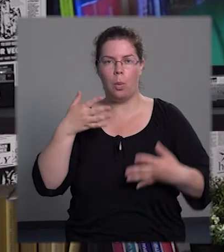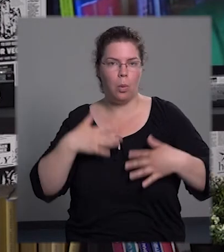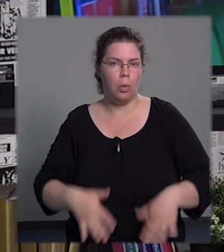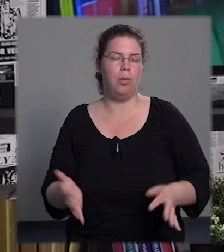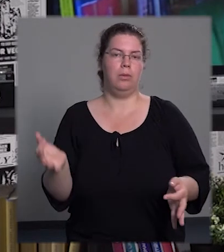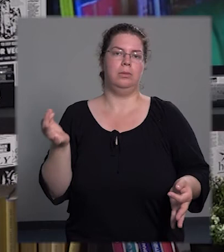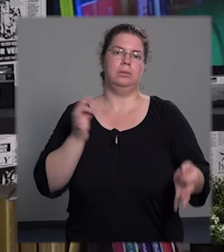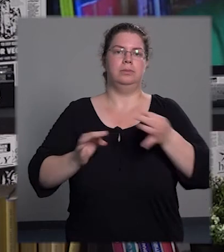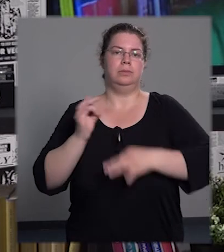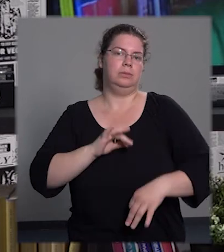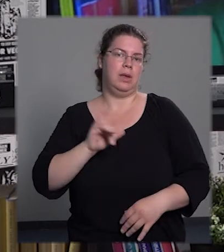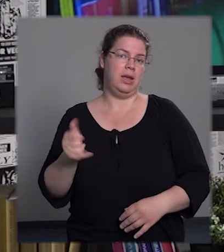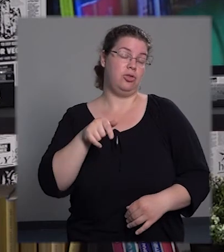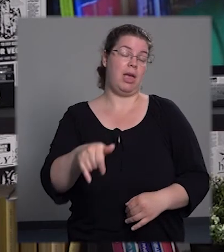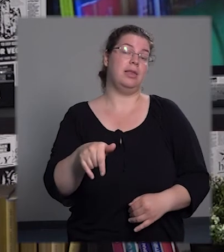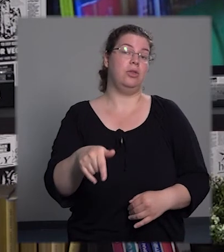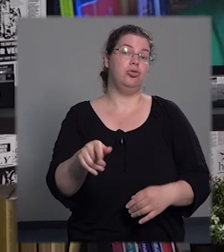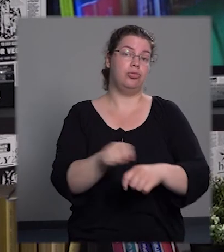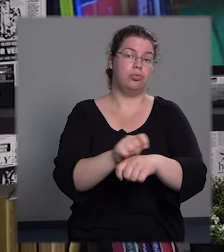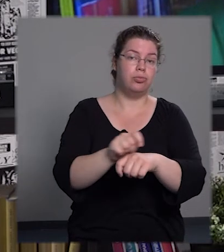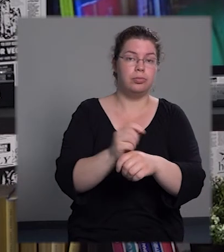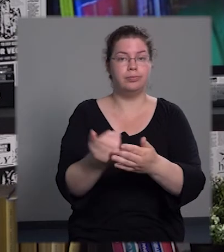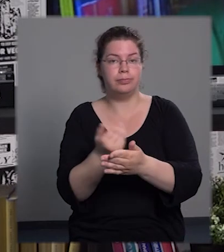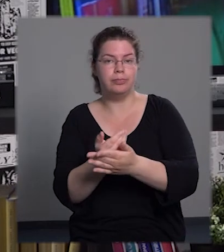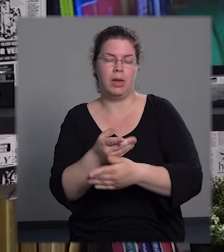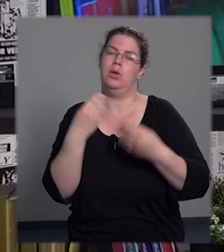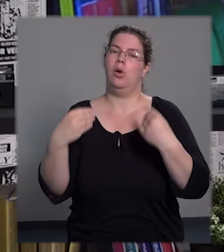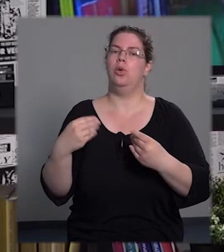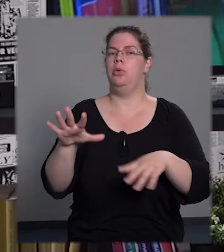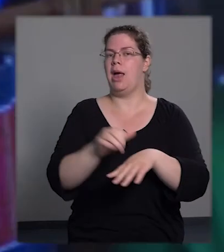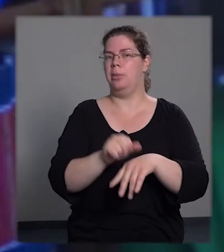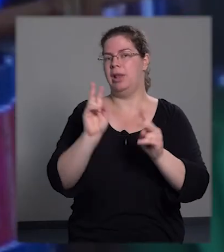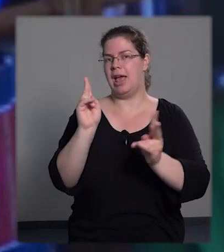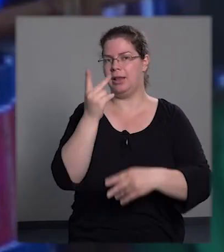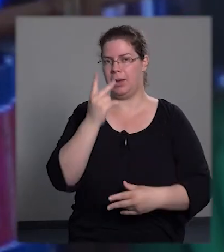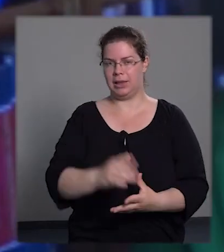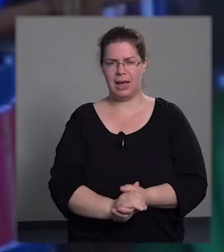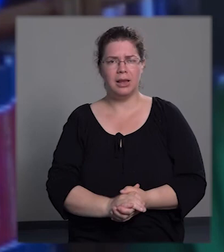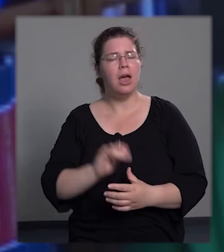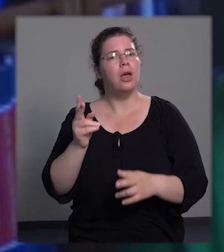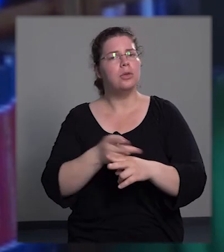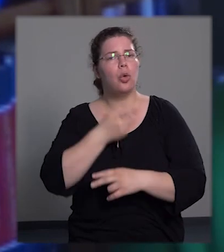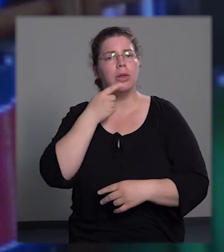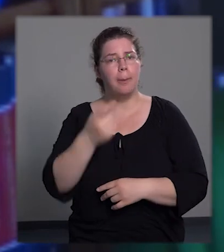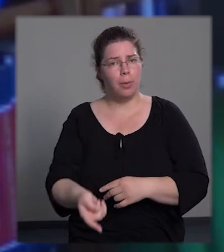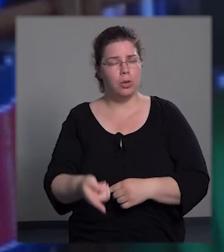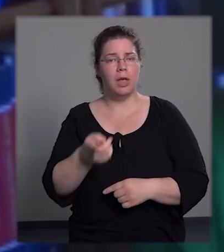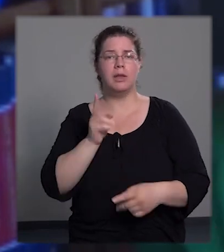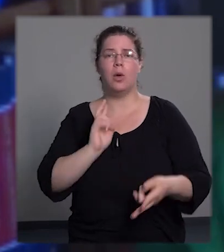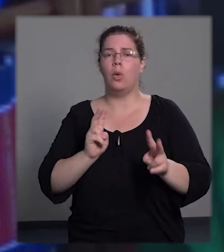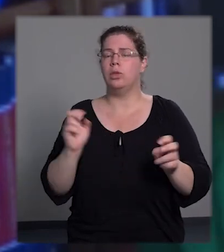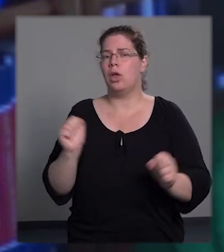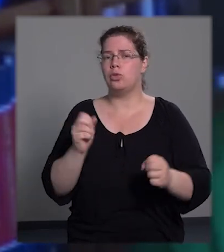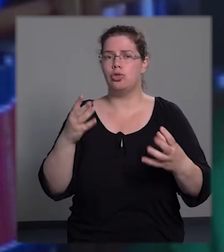most ezeket is restauráltattuk, és gyönyörű állapotban meg lehet most azokat is tekinteni. Szoktam mondani, hogy nagyon-nagyon